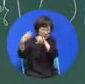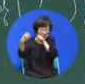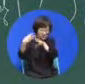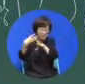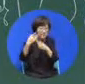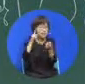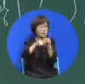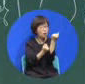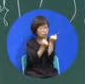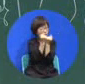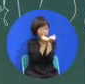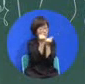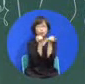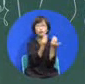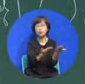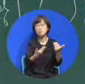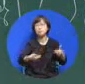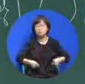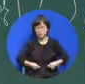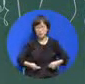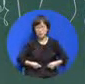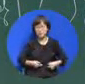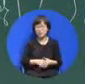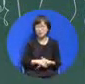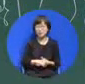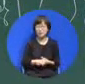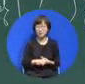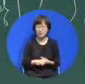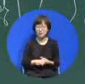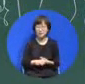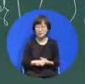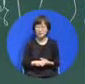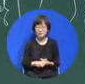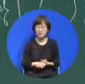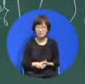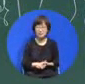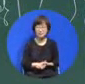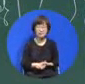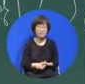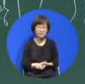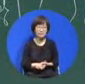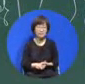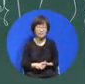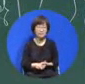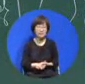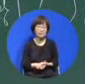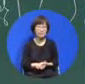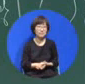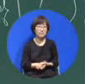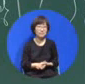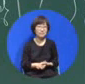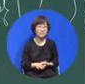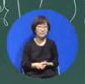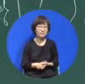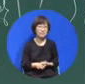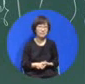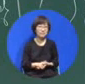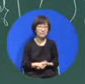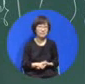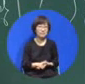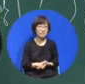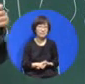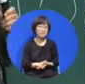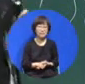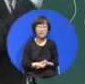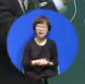to them what happens when they really pray. 뭔 설명 말입니까? What kind of explanation? 여러분의